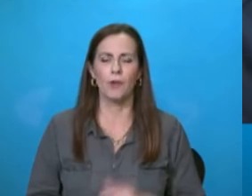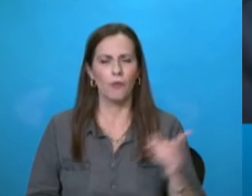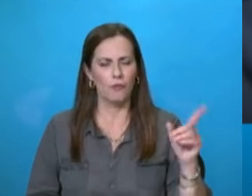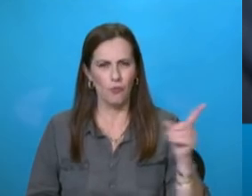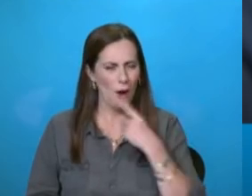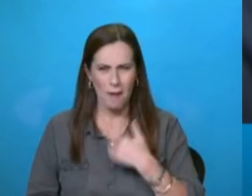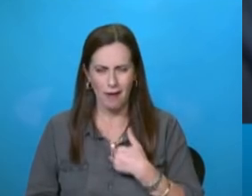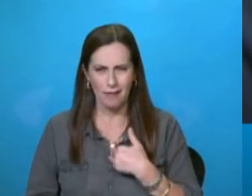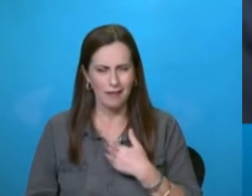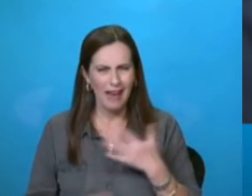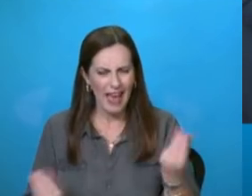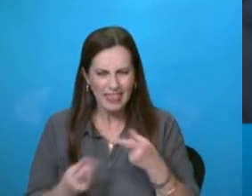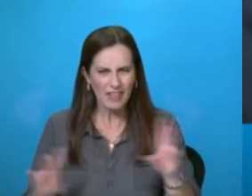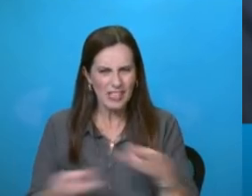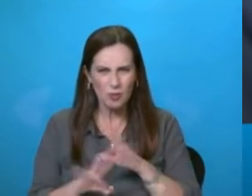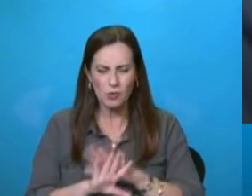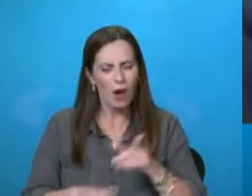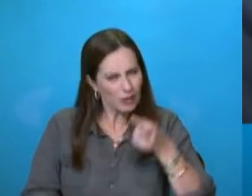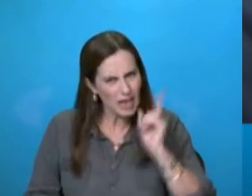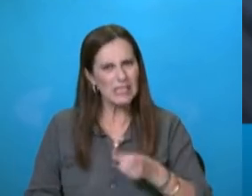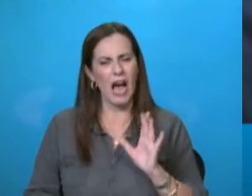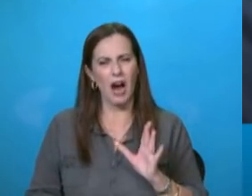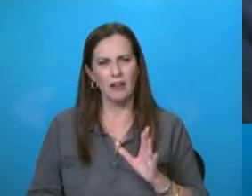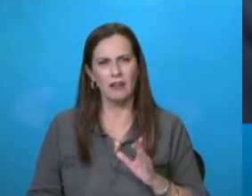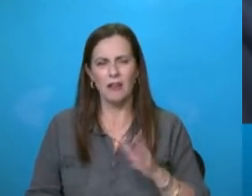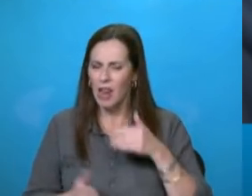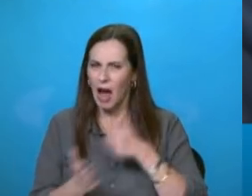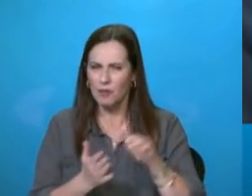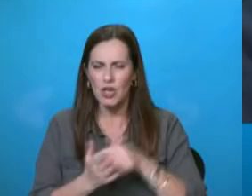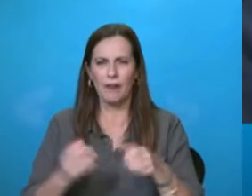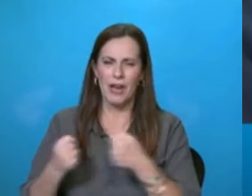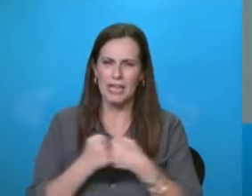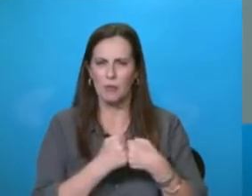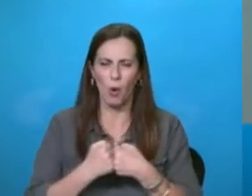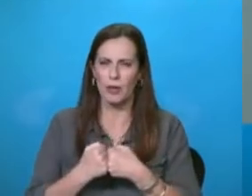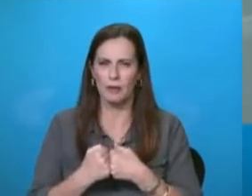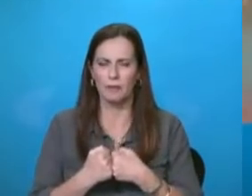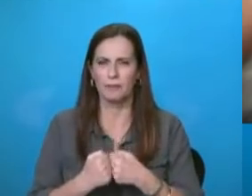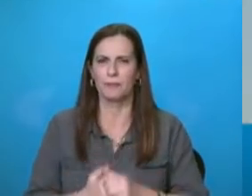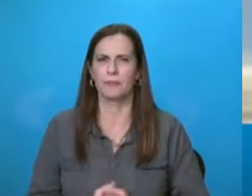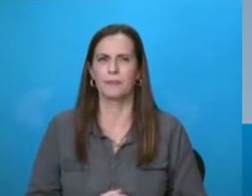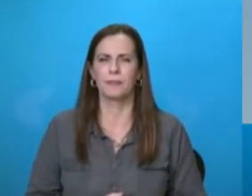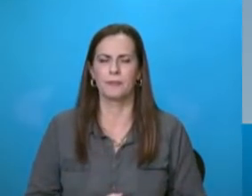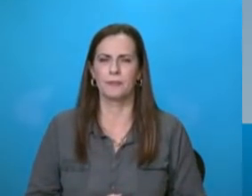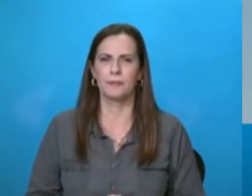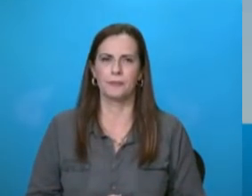לי, אין לו מסוגל, אתה צריך להמשיך ולהתמודד עם הדברים.